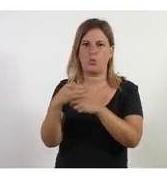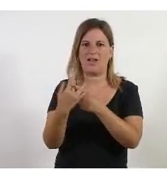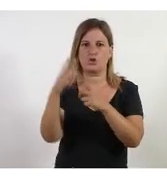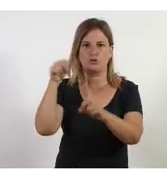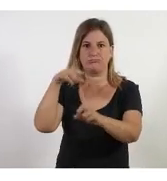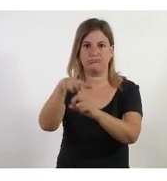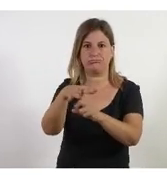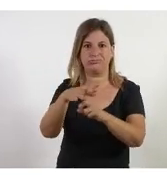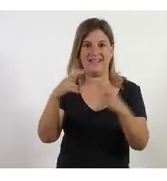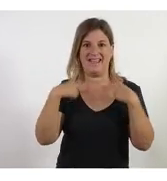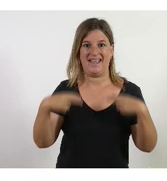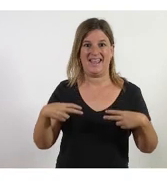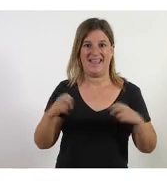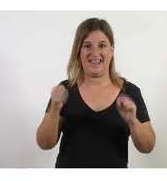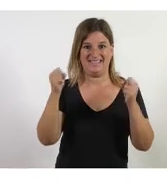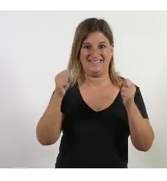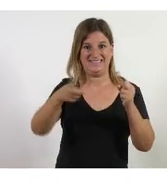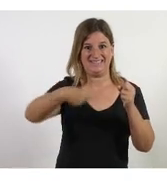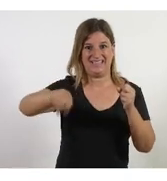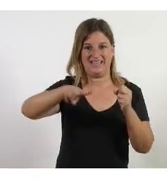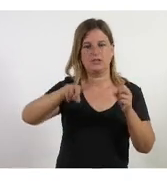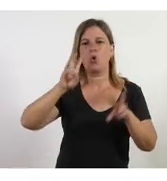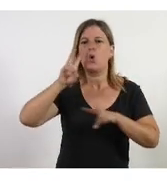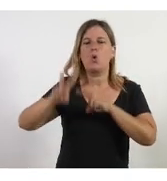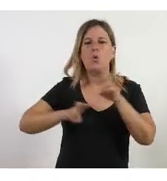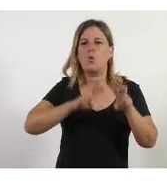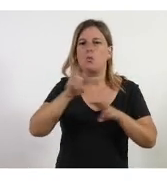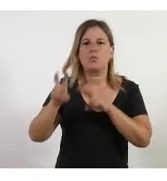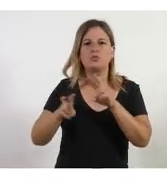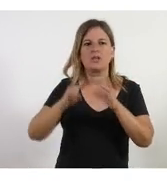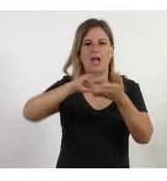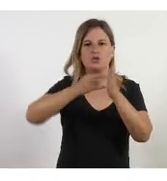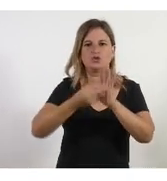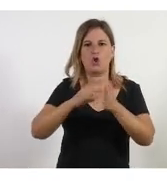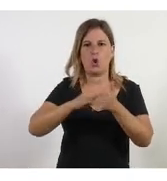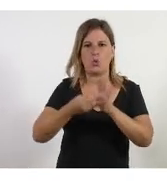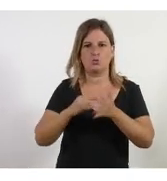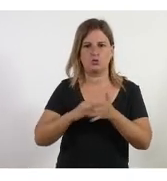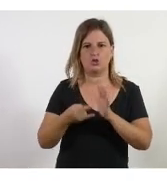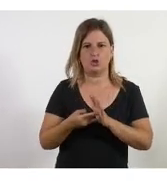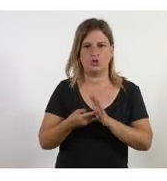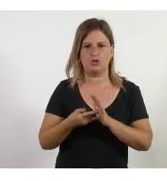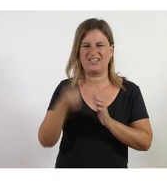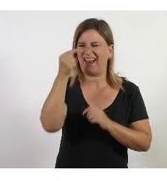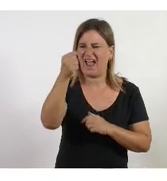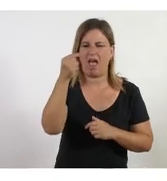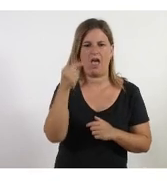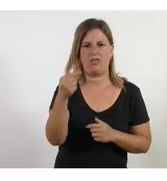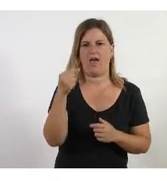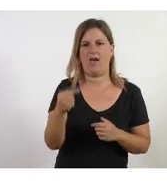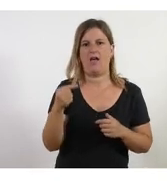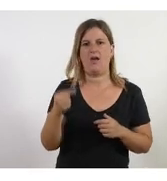de possibles situacions que t'estressin, i busca solucions en cada una